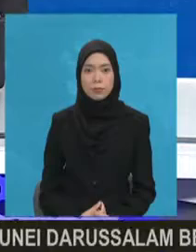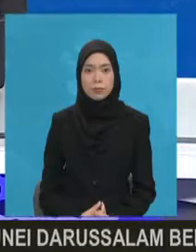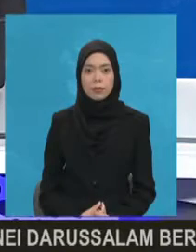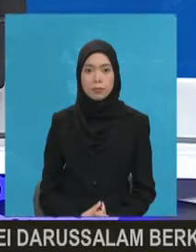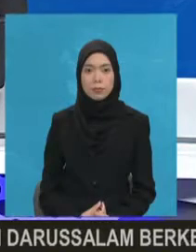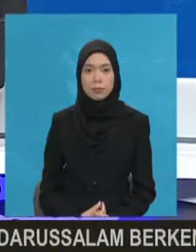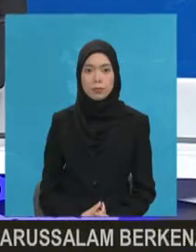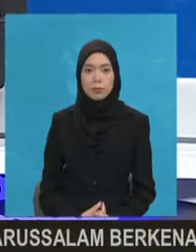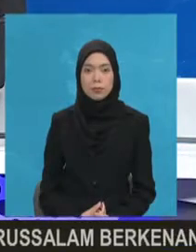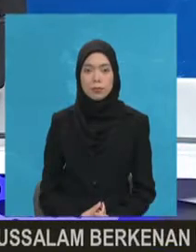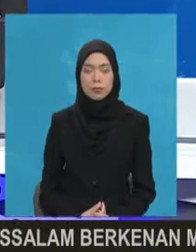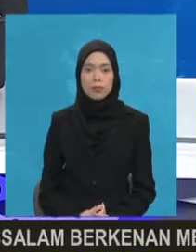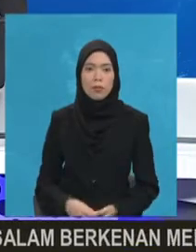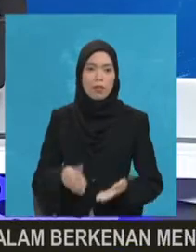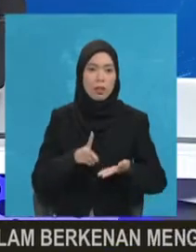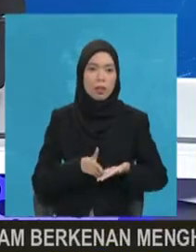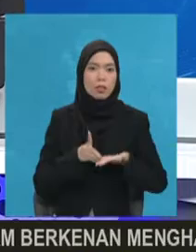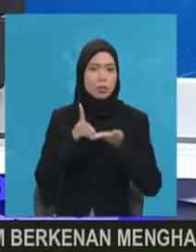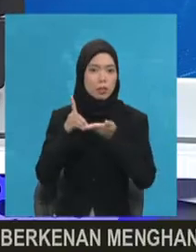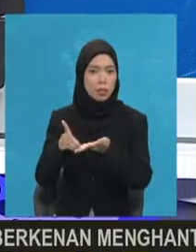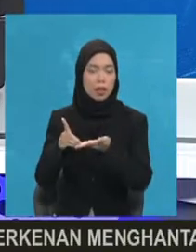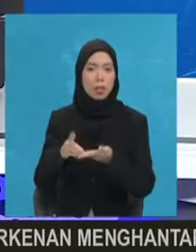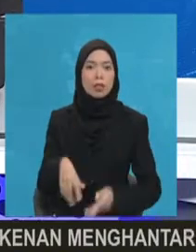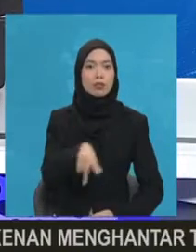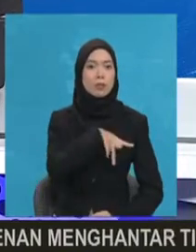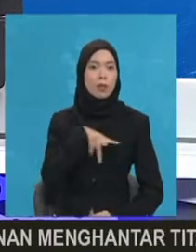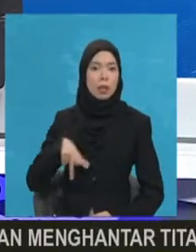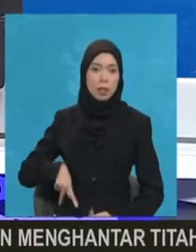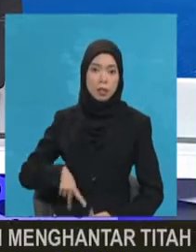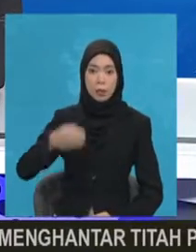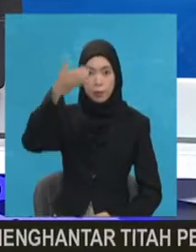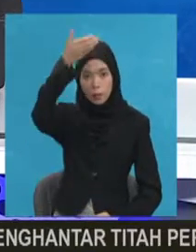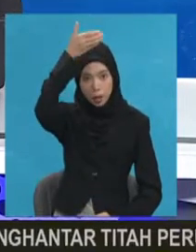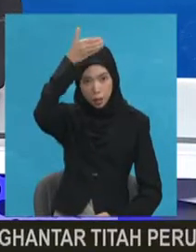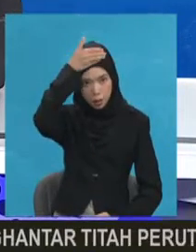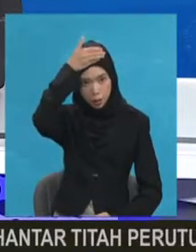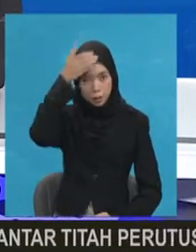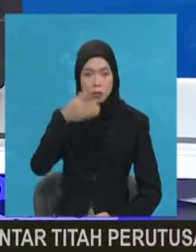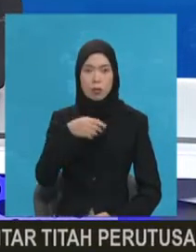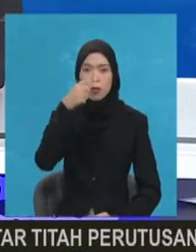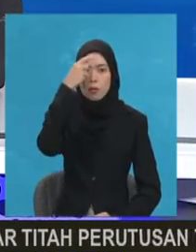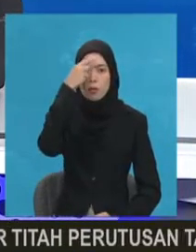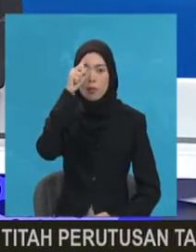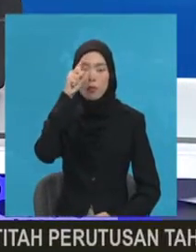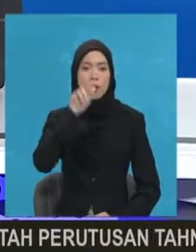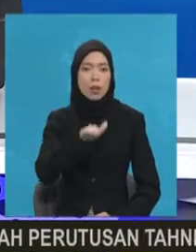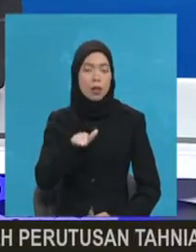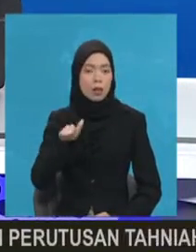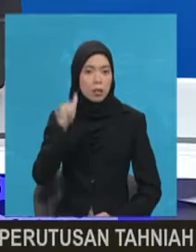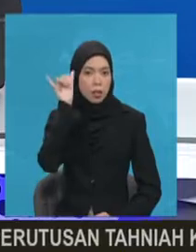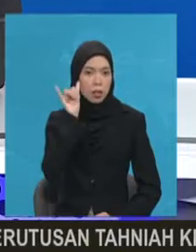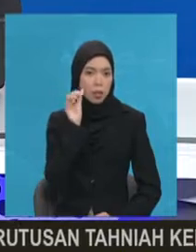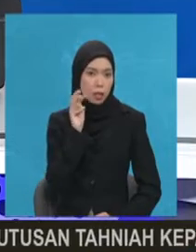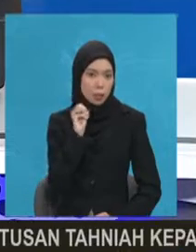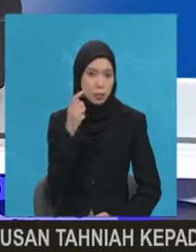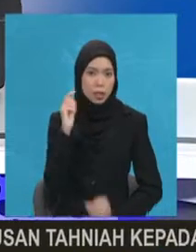MP3 ndel pikiran model mahkota al-muhtadee Billah untuk anak-anak yatim dan e pagi tadi mereka